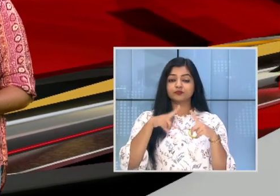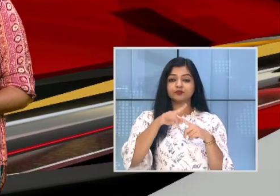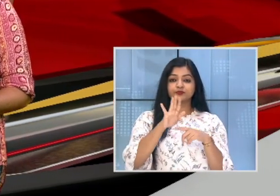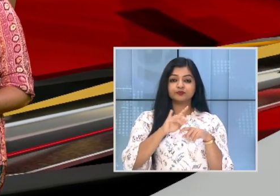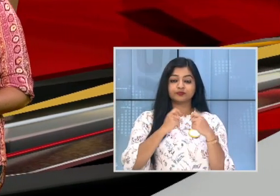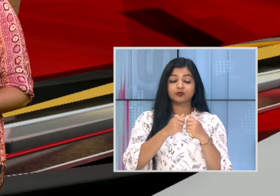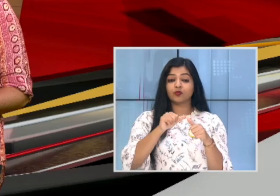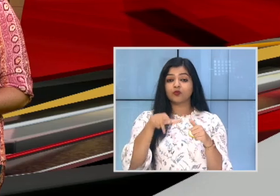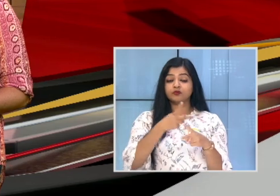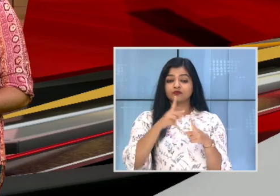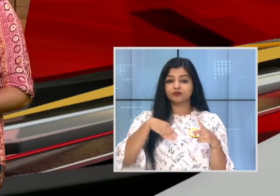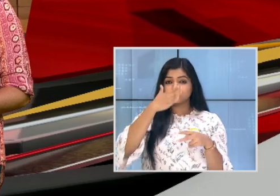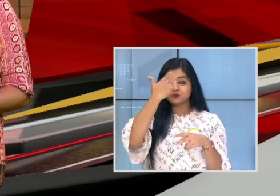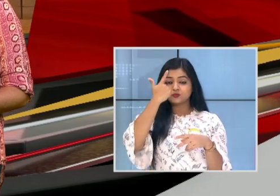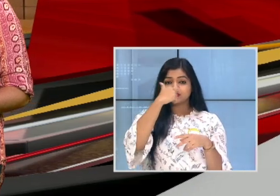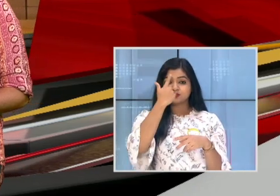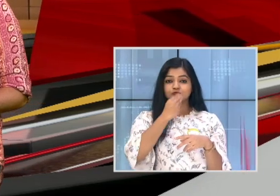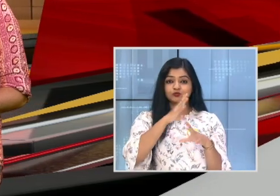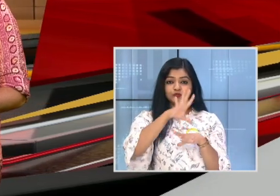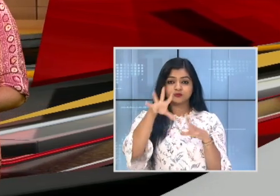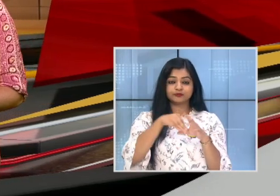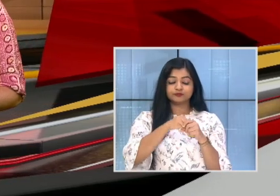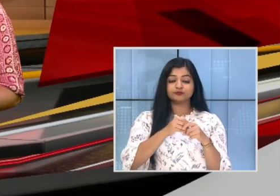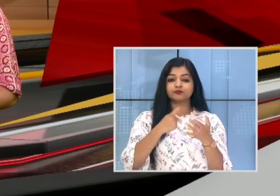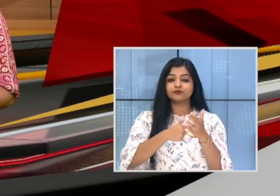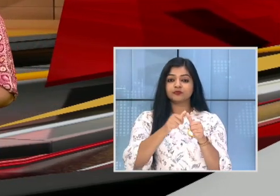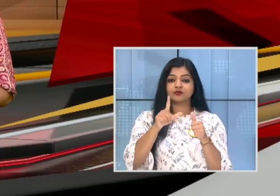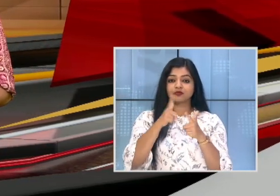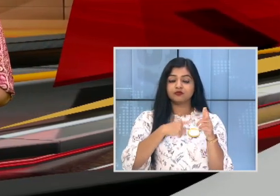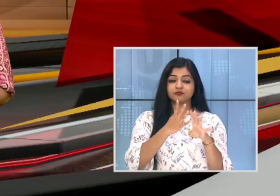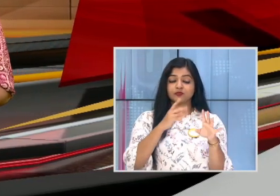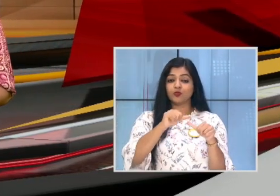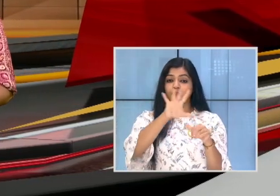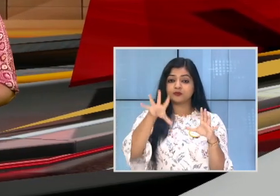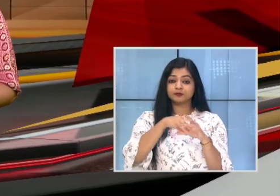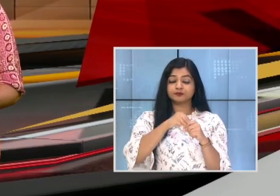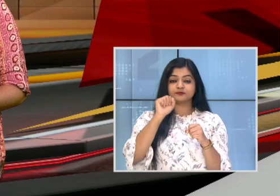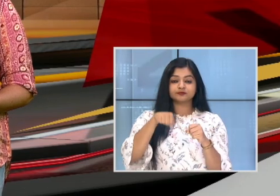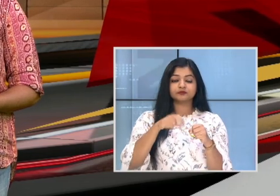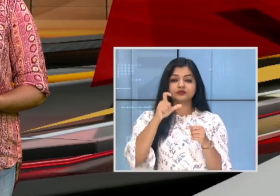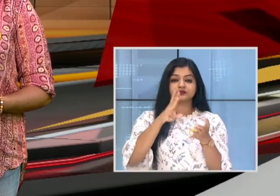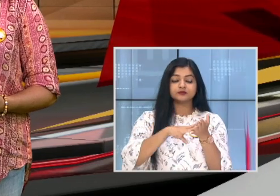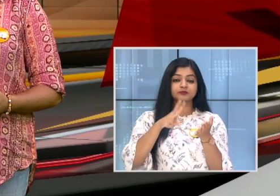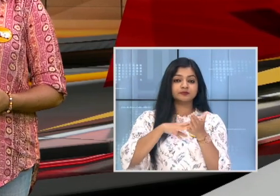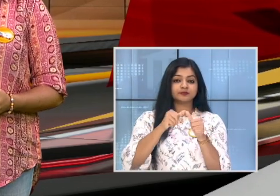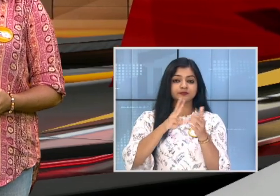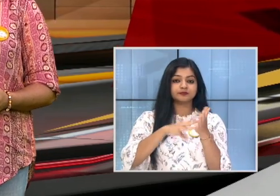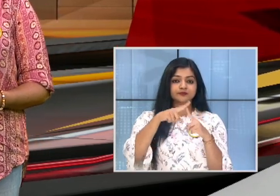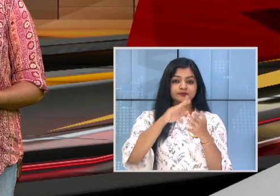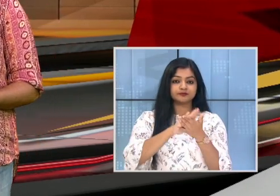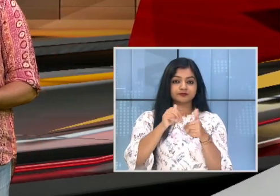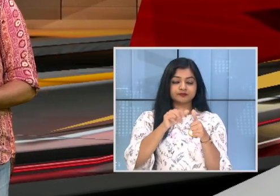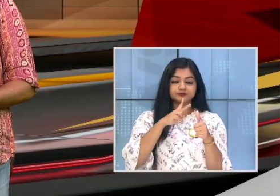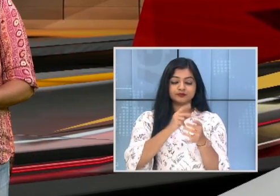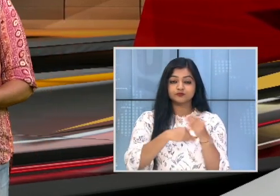ആളുകളെ ഉൾക്കൊള്ളിച്ചായിരിക്കും റാലി. ഐക്യത്തിന് വേണ്ടിയാണ് റാലി സംഘടിപ്പിക്കുന്നതെന്ന് മുഖ്യമന്ത്രി മമതാ ബാനർജി പറഞ്ഞു. അച്യുതൻ ചേരുന്നുണ്ട്